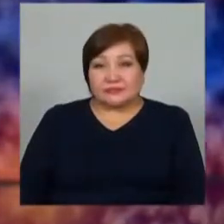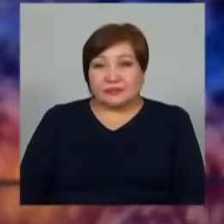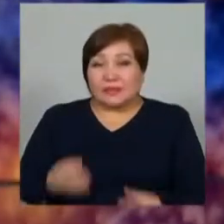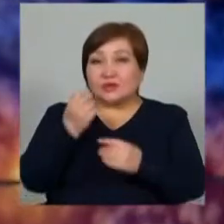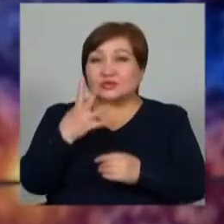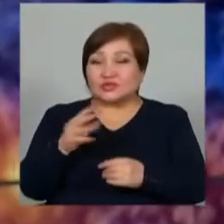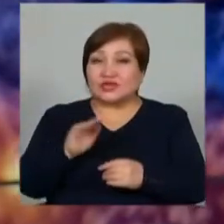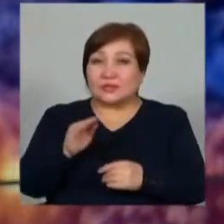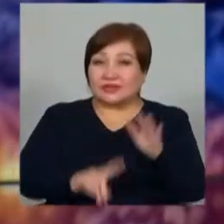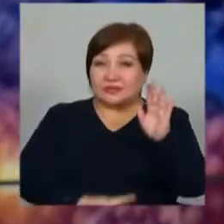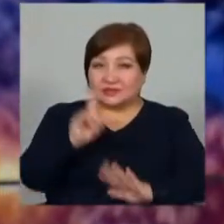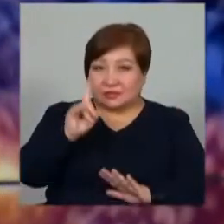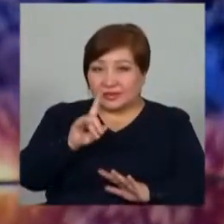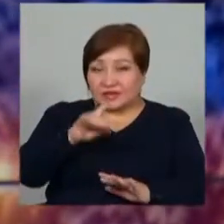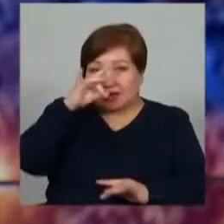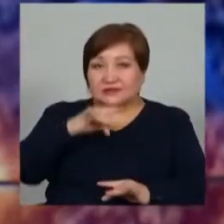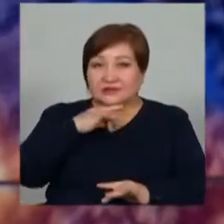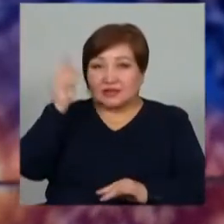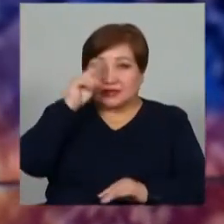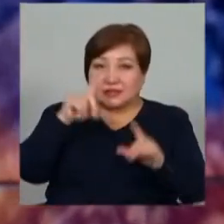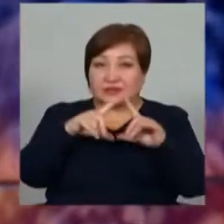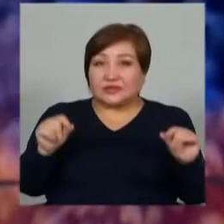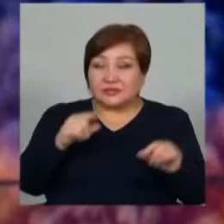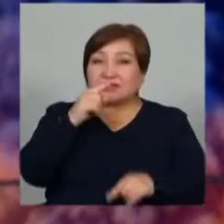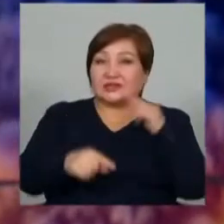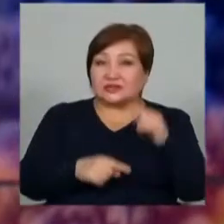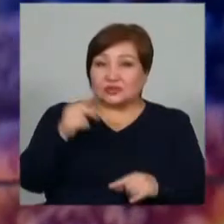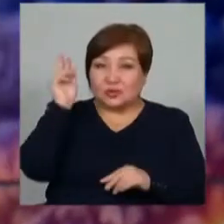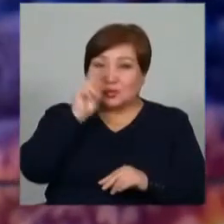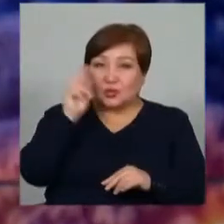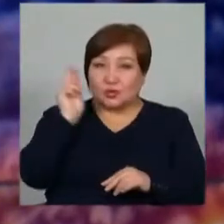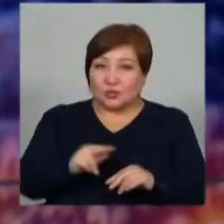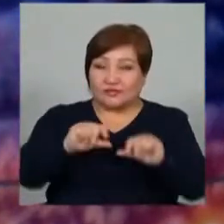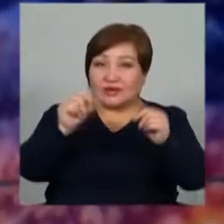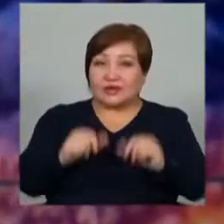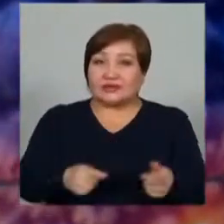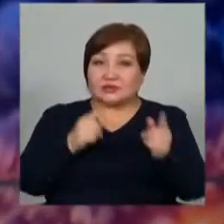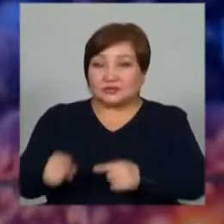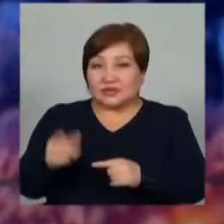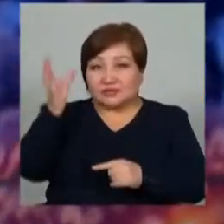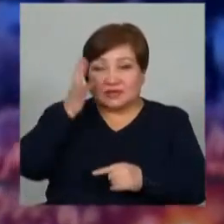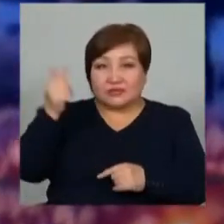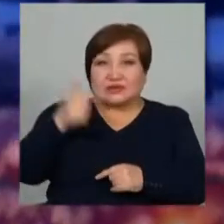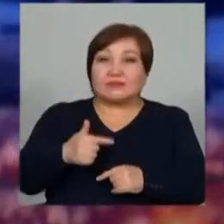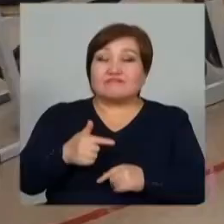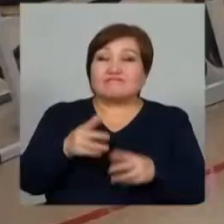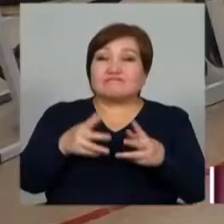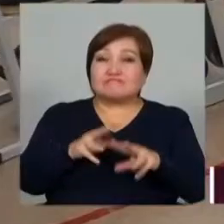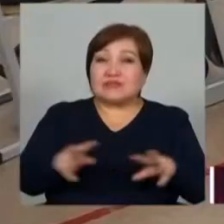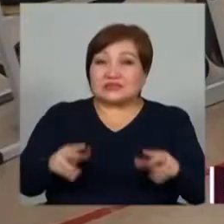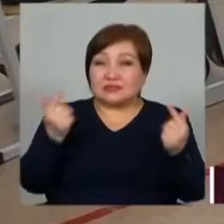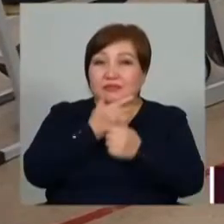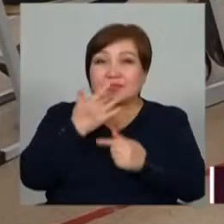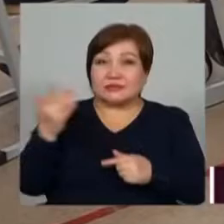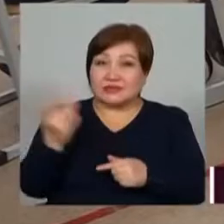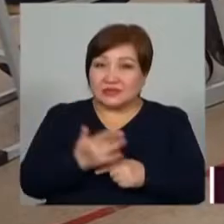14-ші ақпаннан бастап Қазақстан мектептері дәстүрлі оқу форматына көшеді. Бұл туралы елдің білім және ғылым министрлігі мәлімдеді. Айта кету керек,